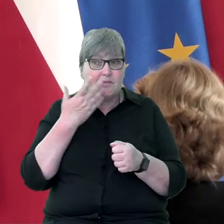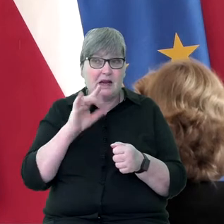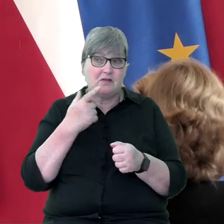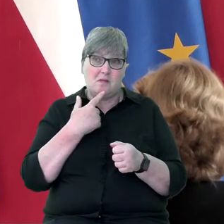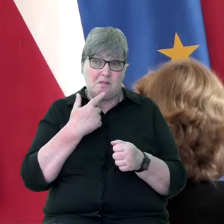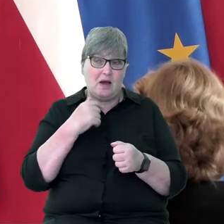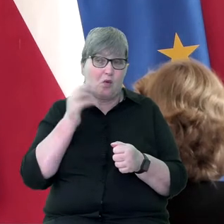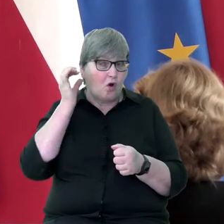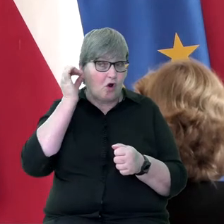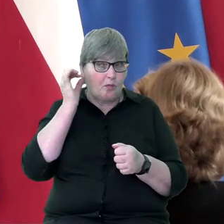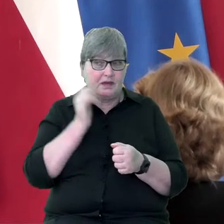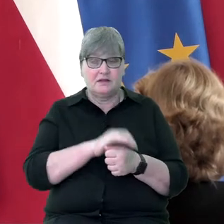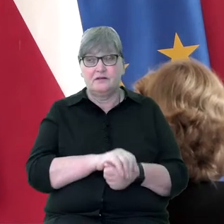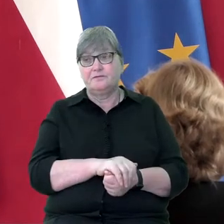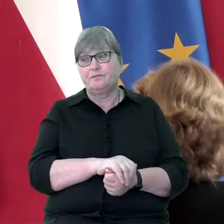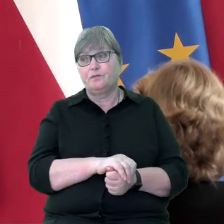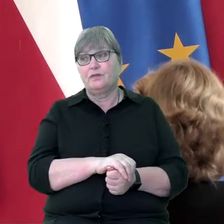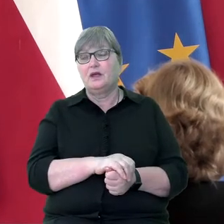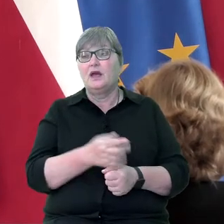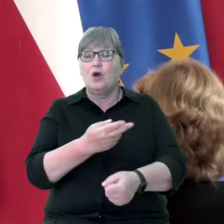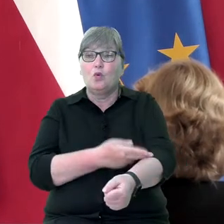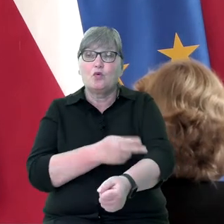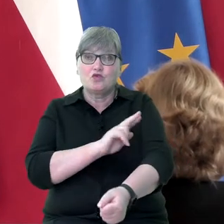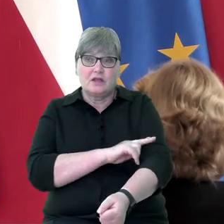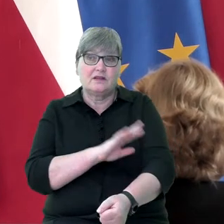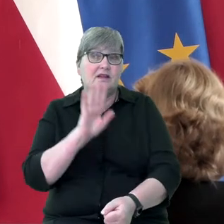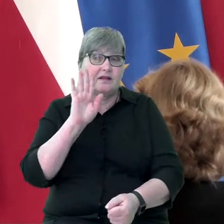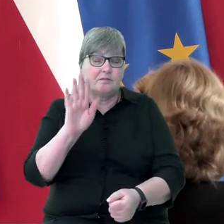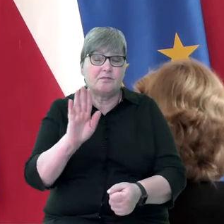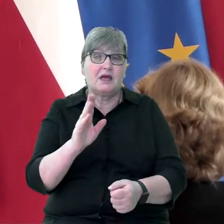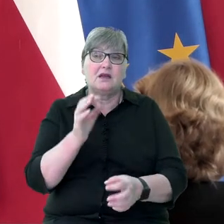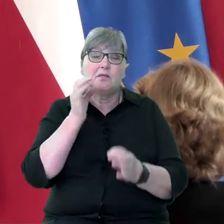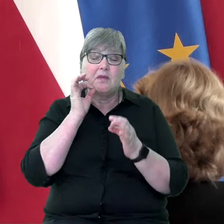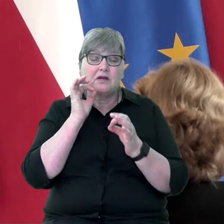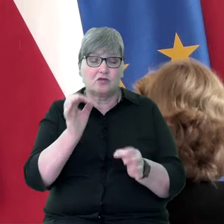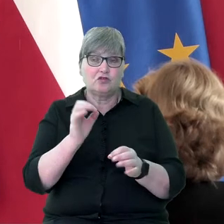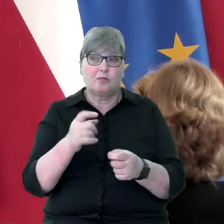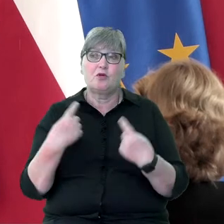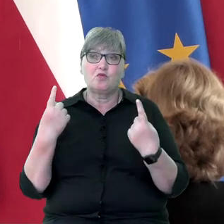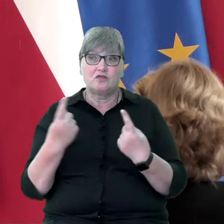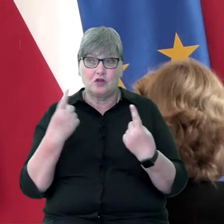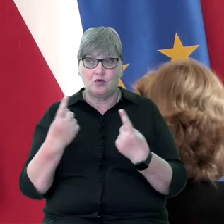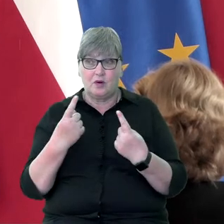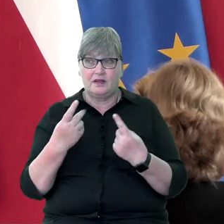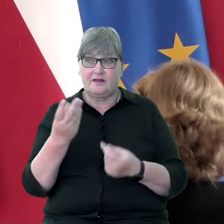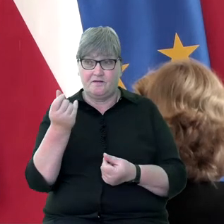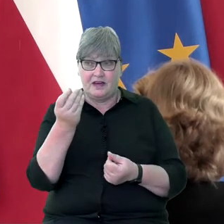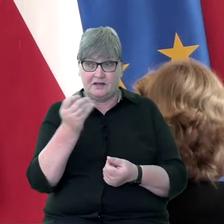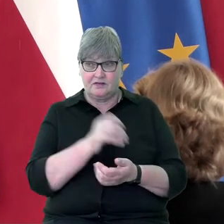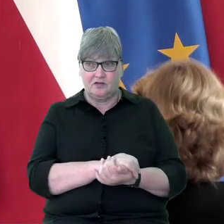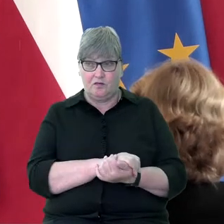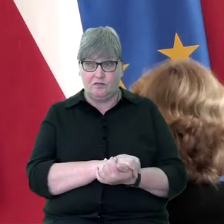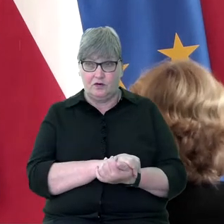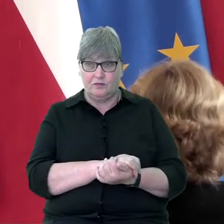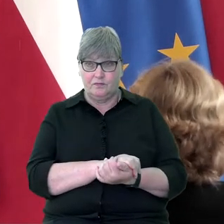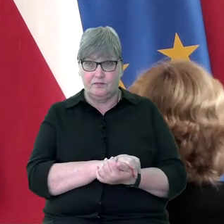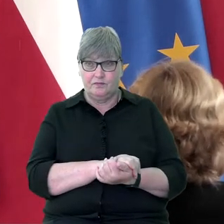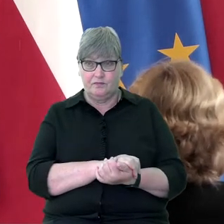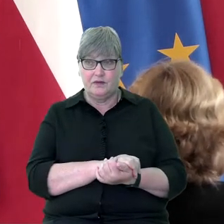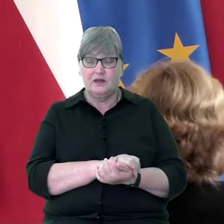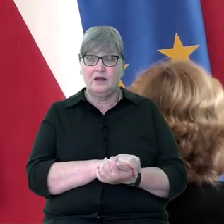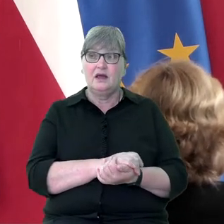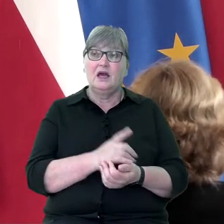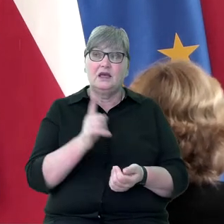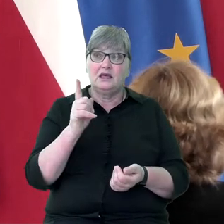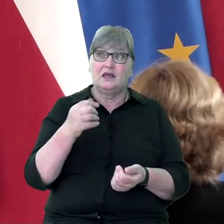Urzędnicy, proszę Państwa, mieli uprzywilejowaną sytuację finansową, choć także dotknął ich kryzys i